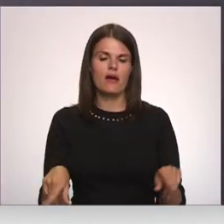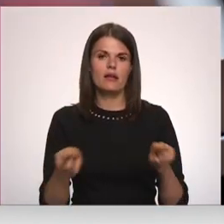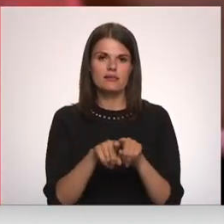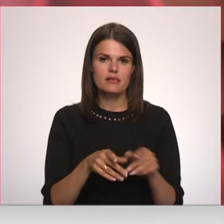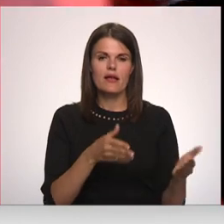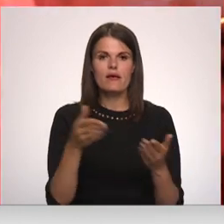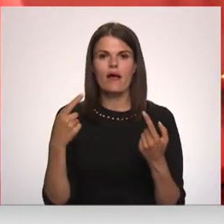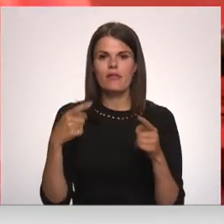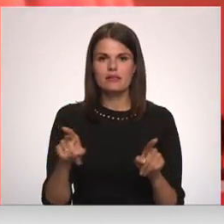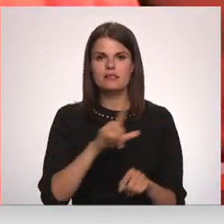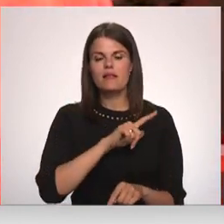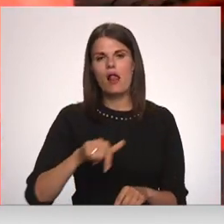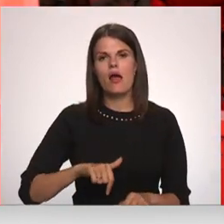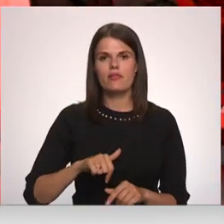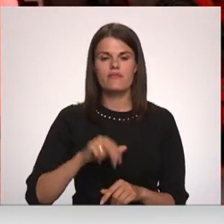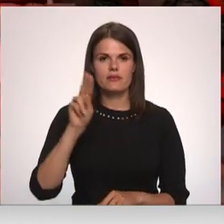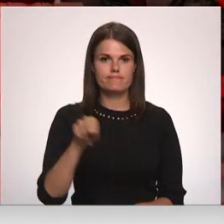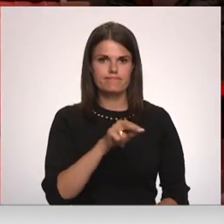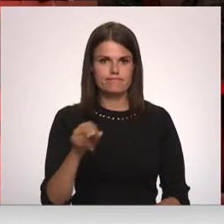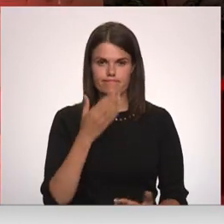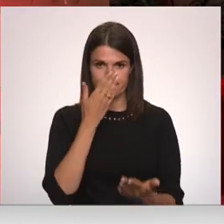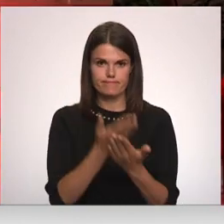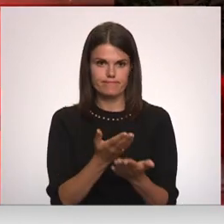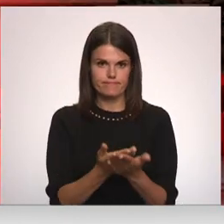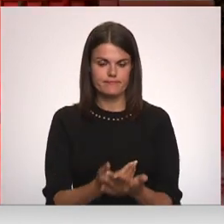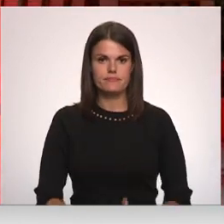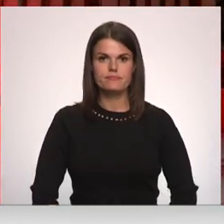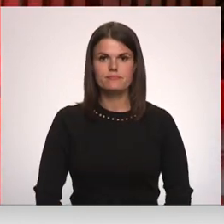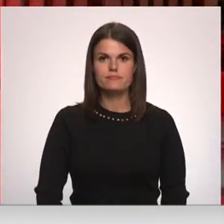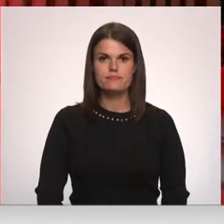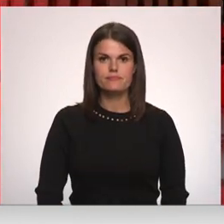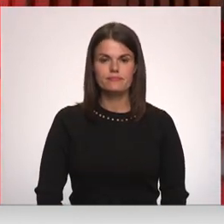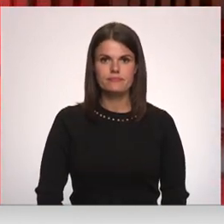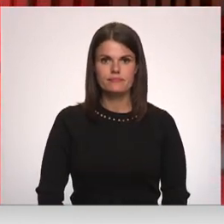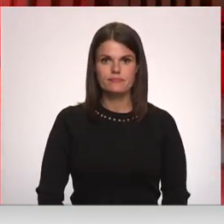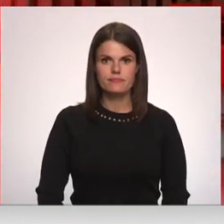citu Latvijas dievnamu. Sanita Liepiņa, Terēze Matisone, TV9 pakalne.